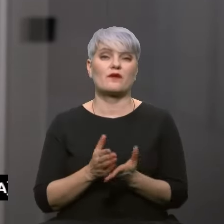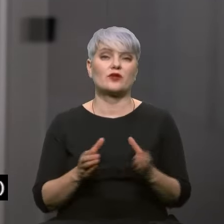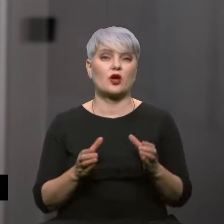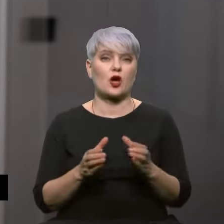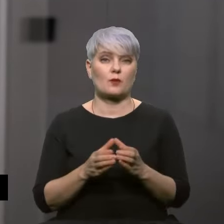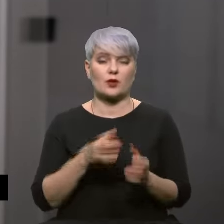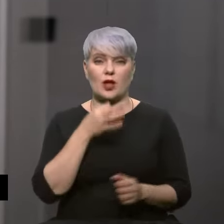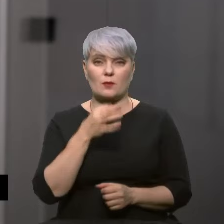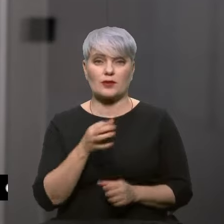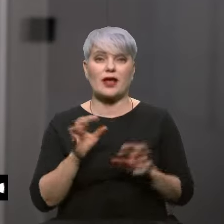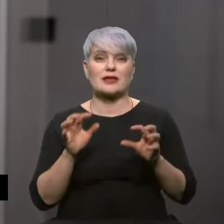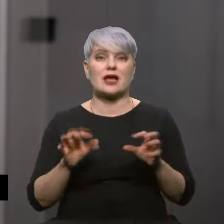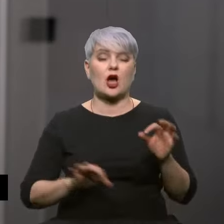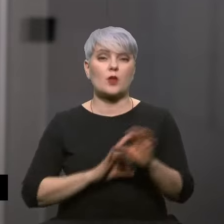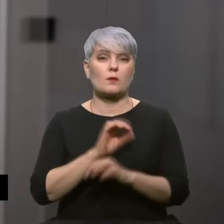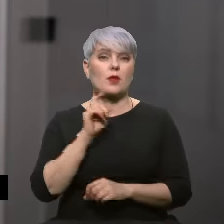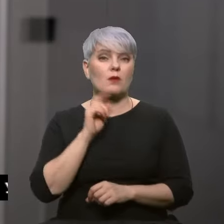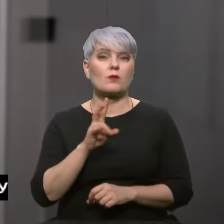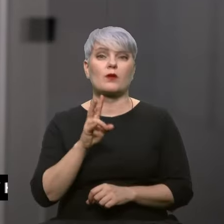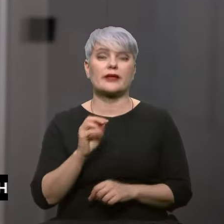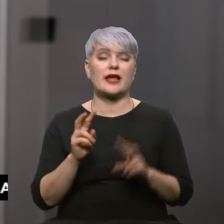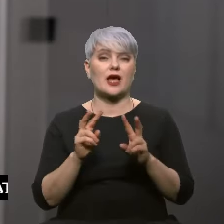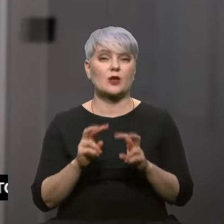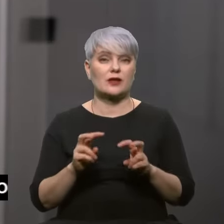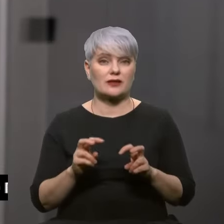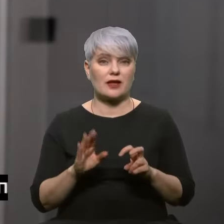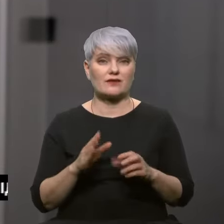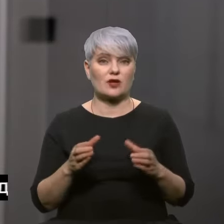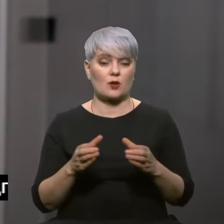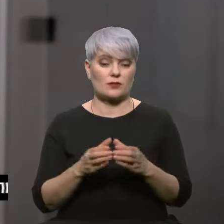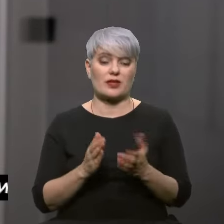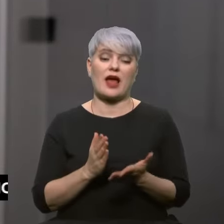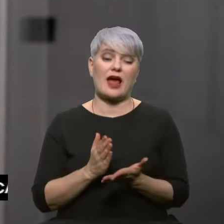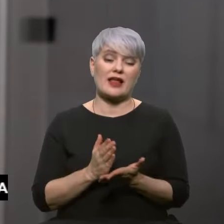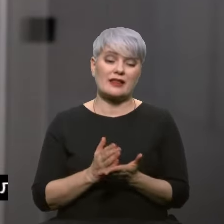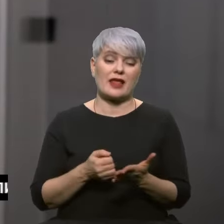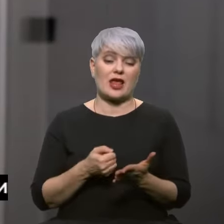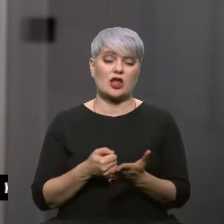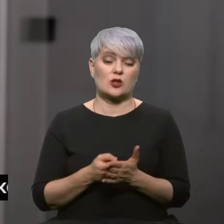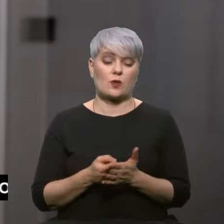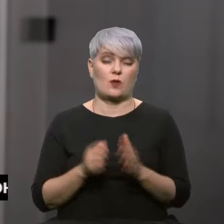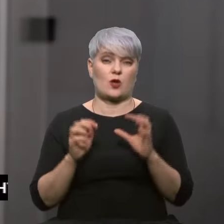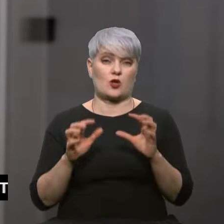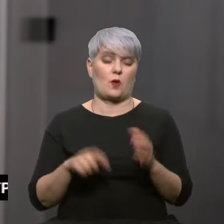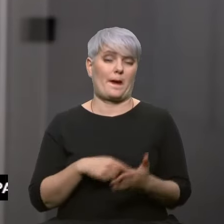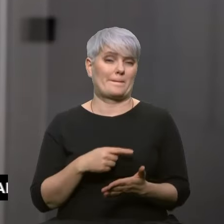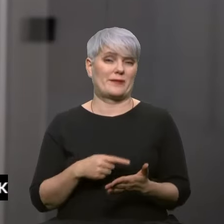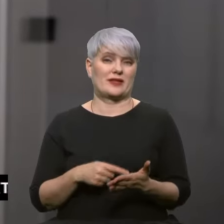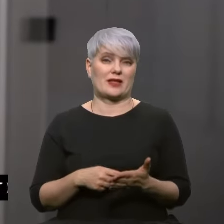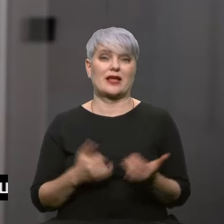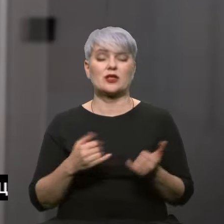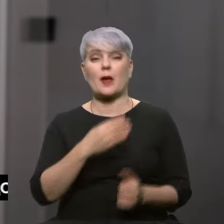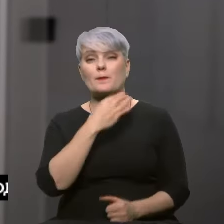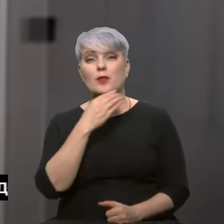поки не почали розглядати в комітеті, але до нього є, цитую, питання. На сьогодні множинне громадянство діє у